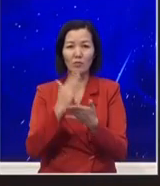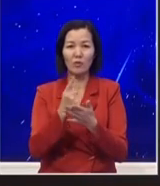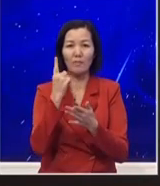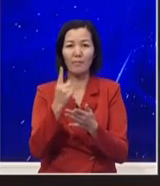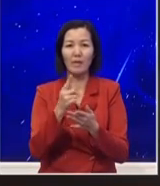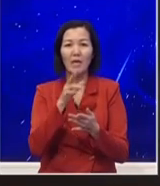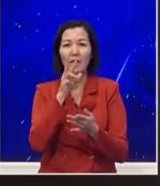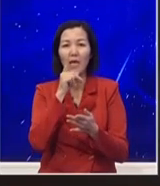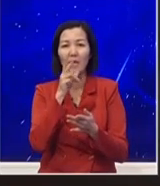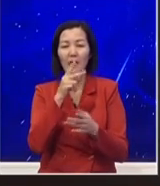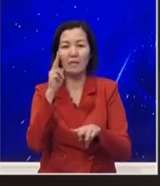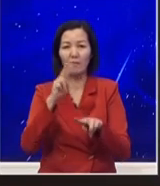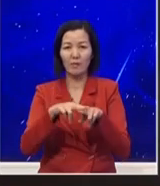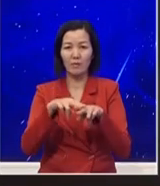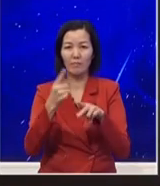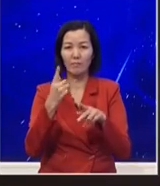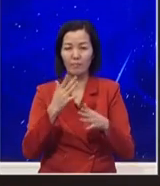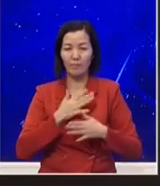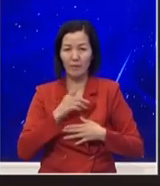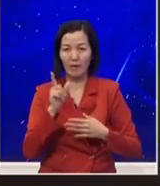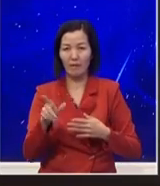азаматы бас бостандығынан айырылған.